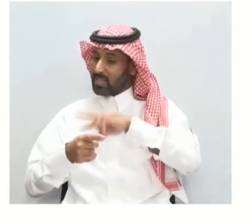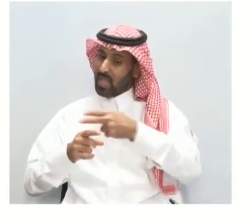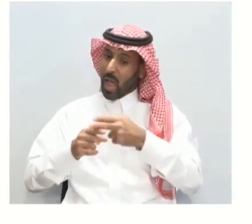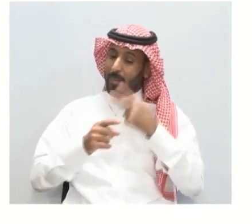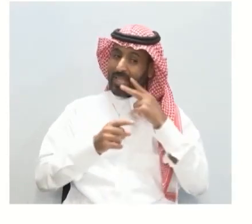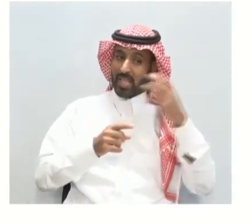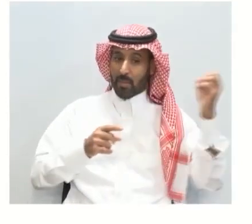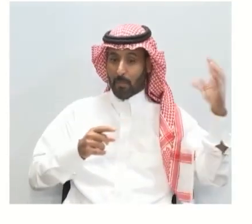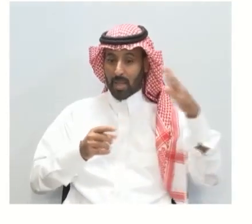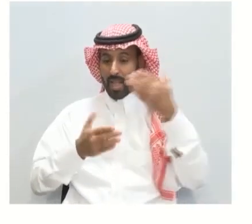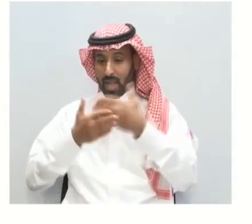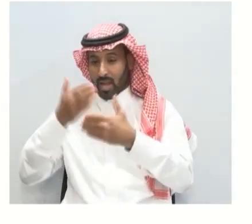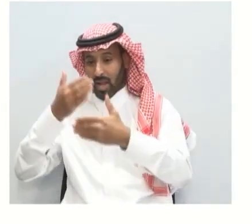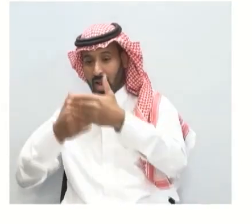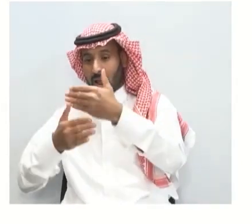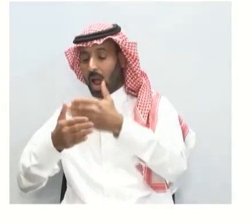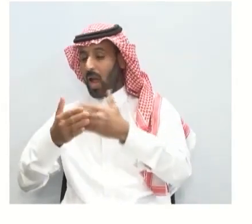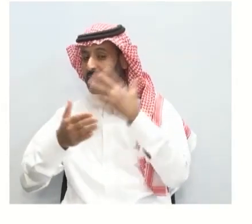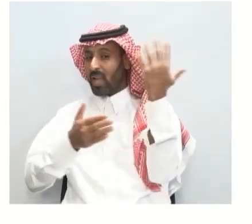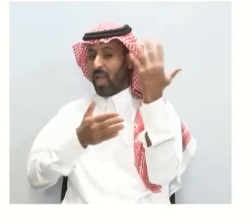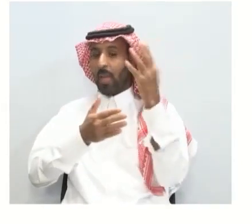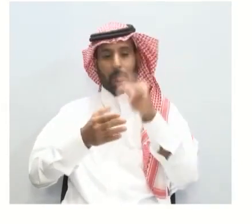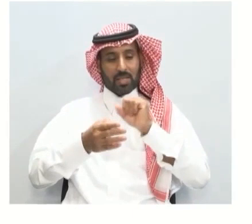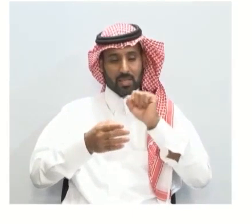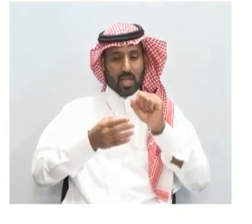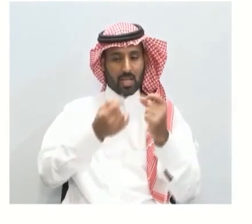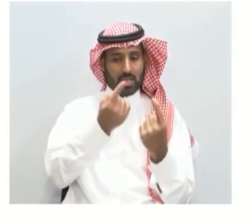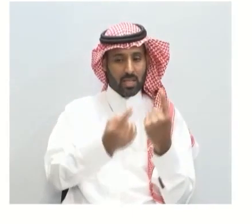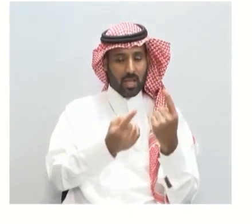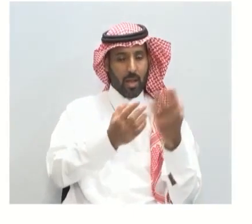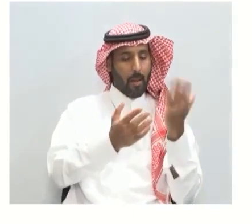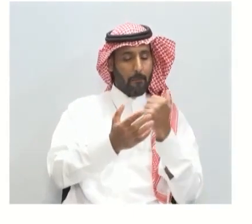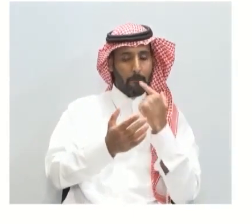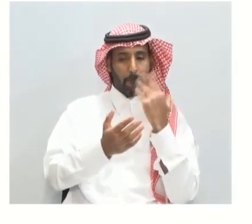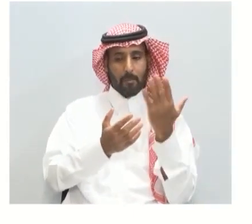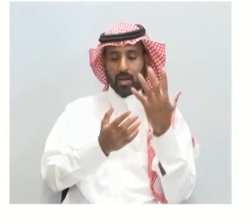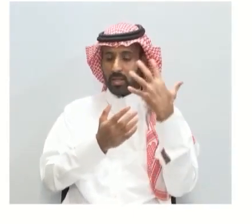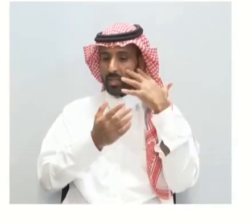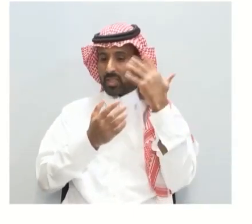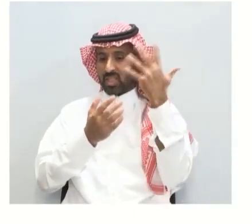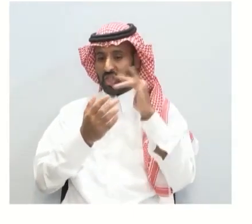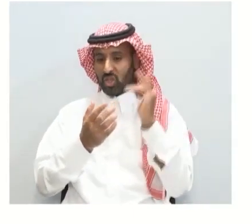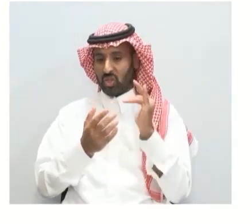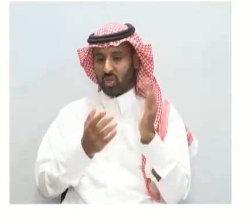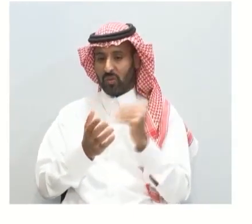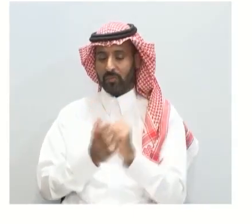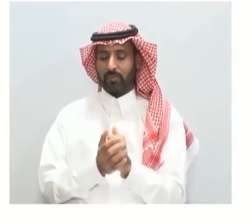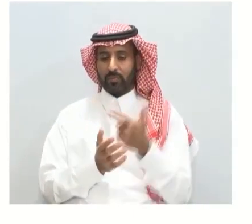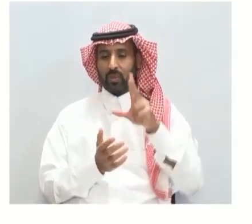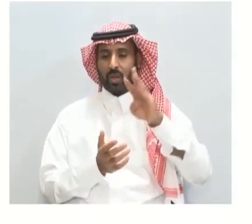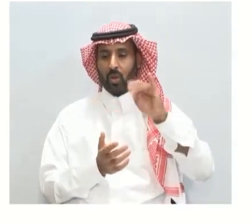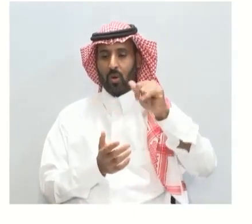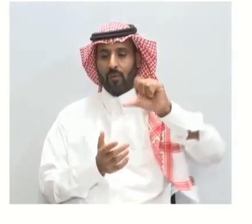تحدث في ما اسميناها بالمخلوقات البناء الضوئي او المخلوقات التي تمتلك الكلوروفيل